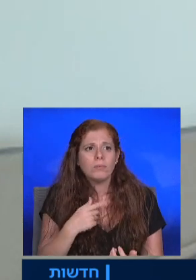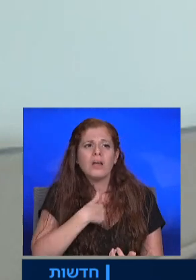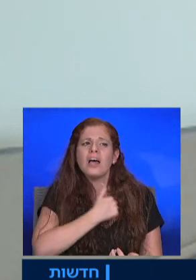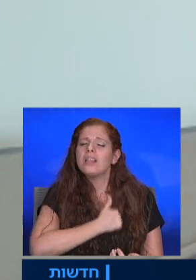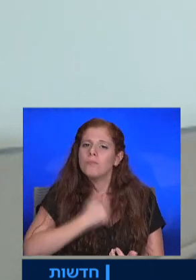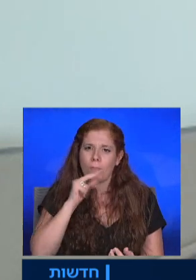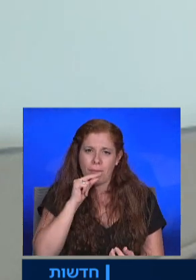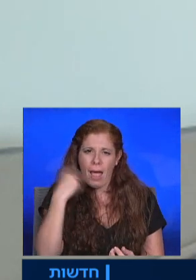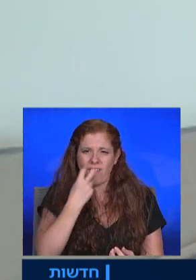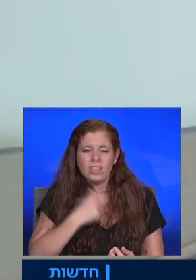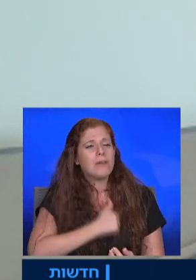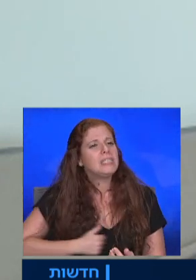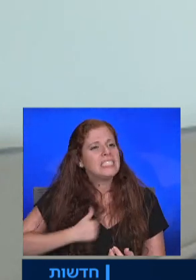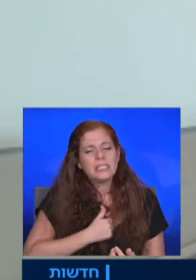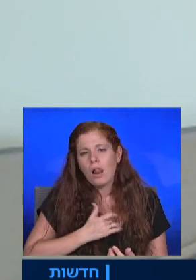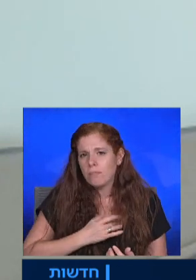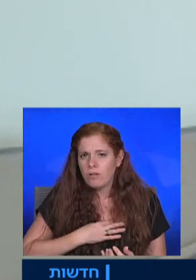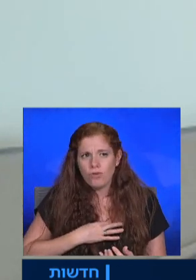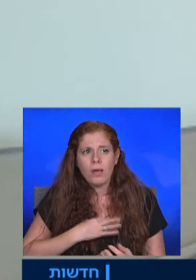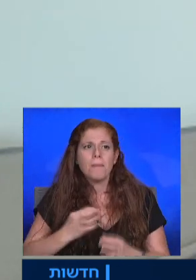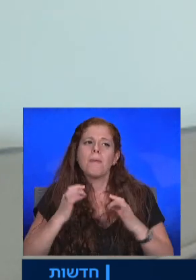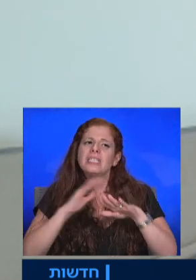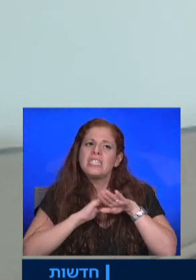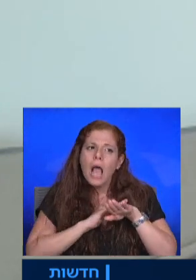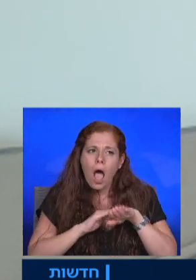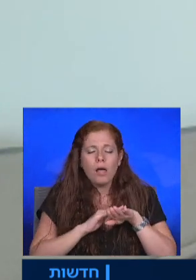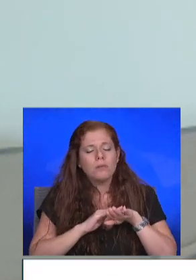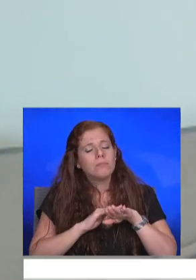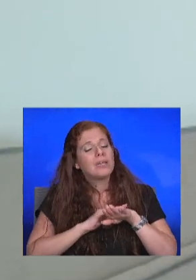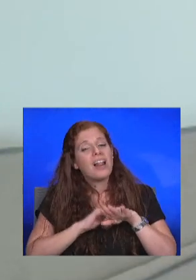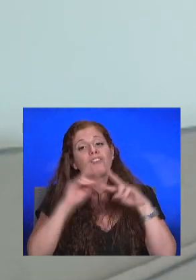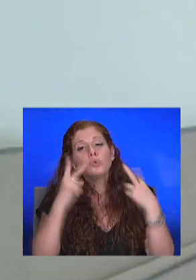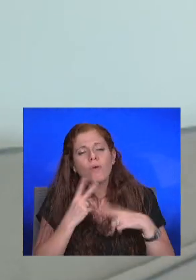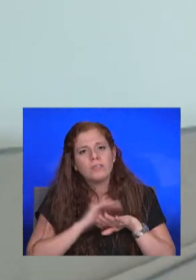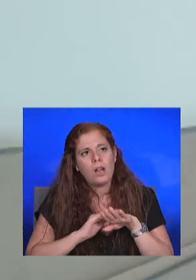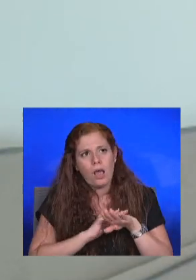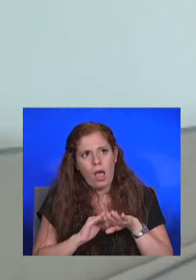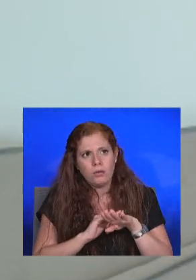סליחה, מחילה, שוב, סליחה, מצטער.